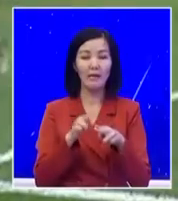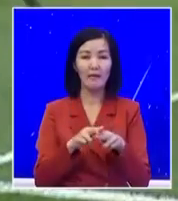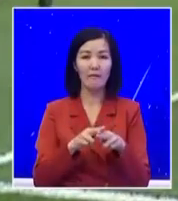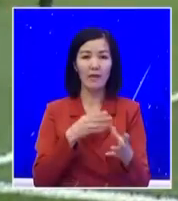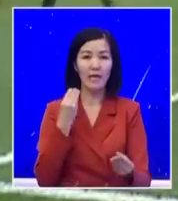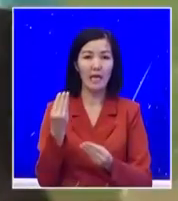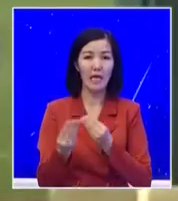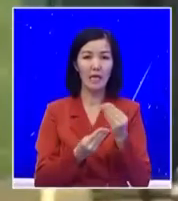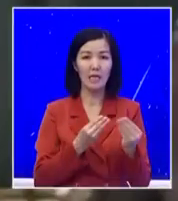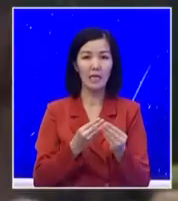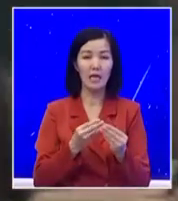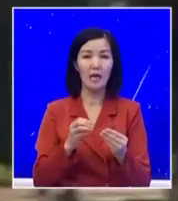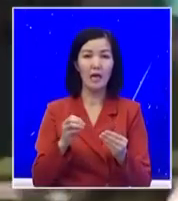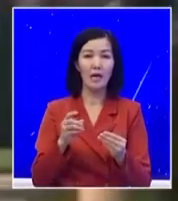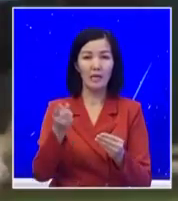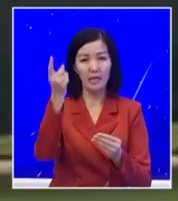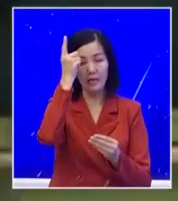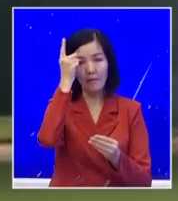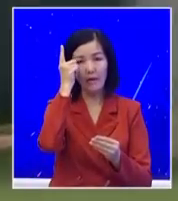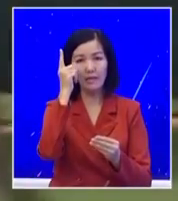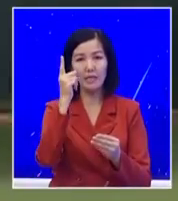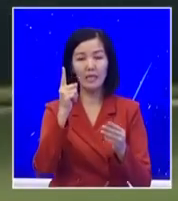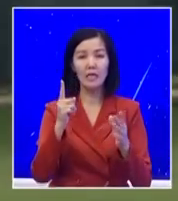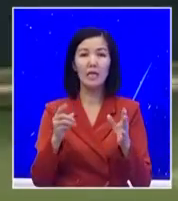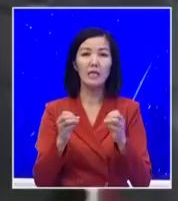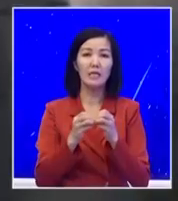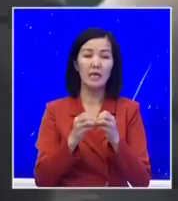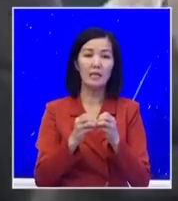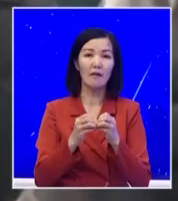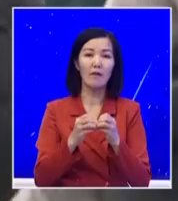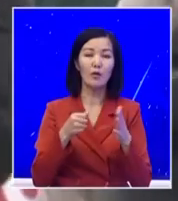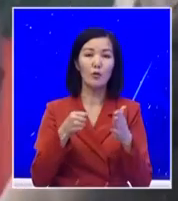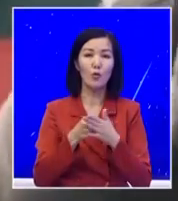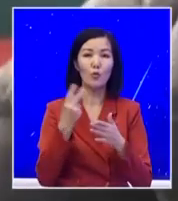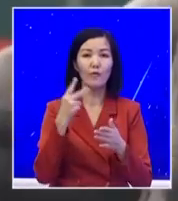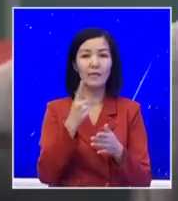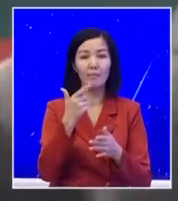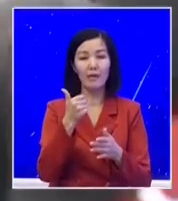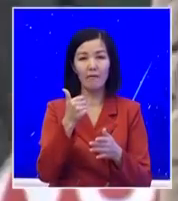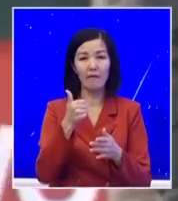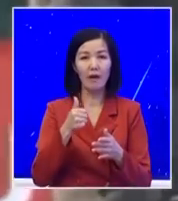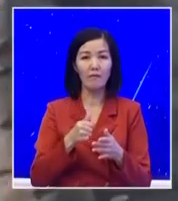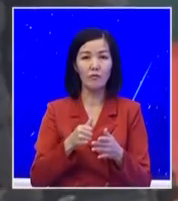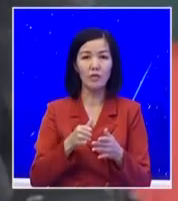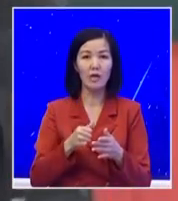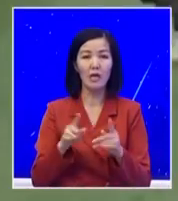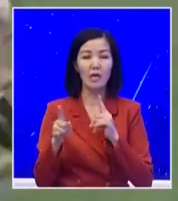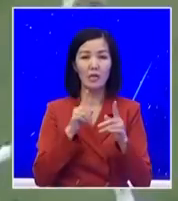Европы состоится в Германии с 10 по 21 августа. Такое решение принято на заседании исполкома